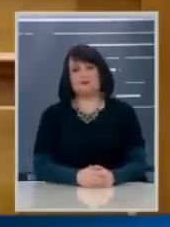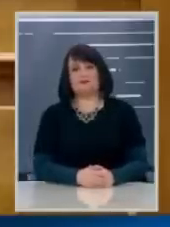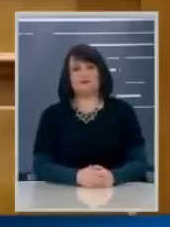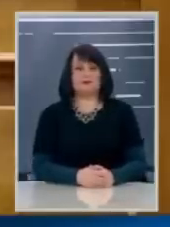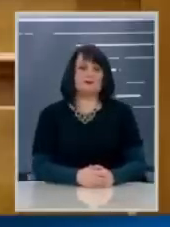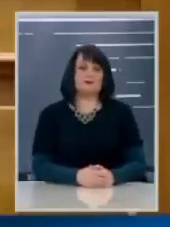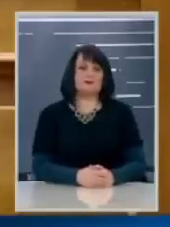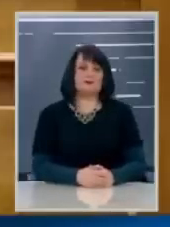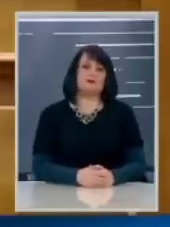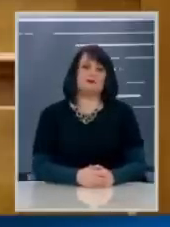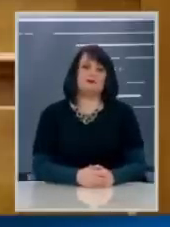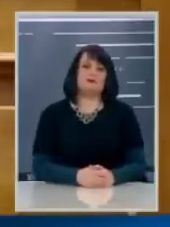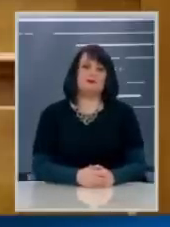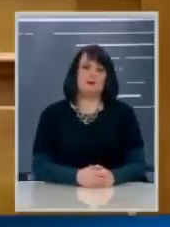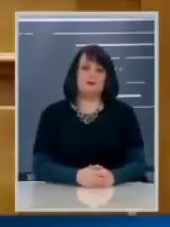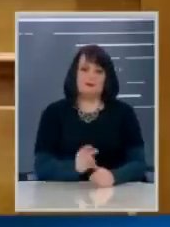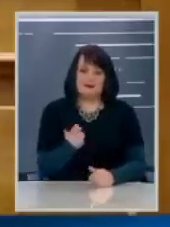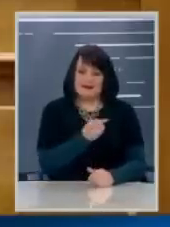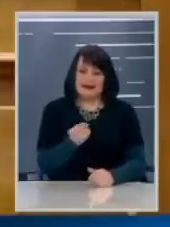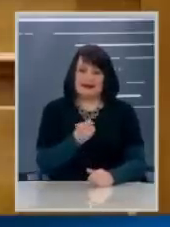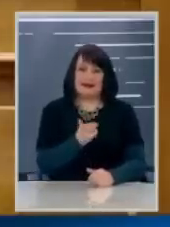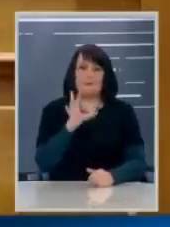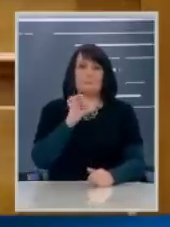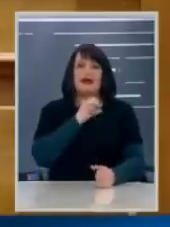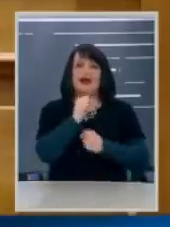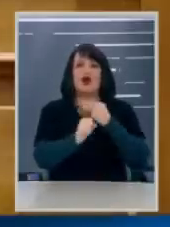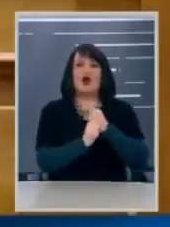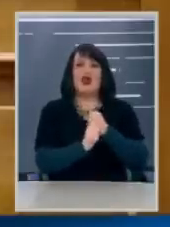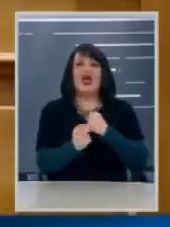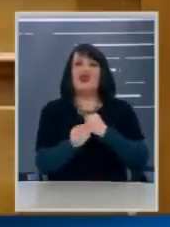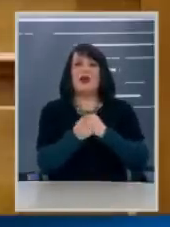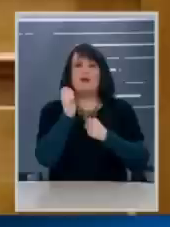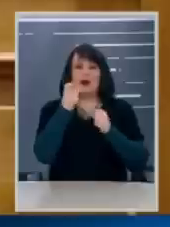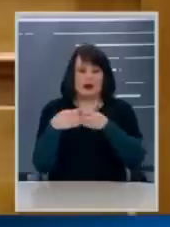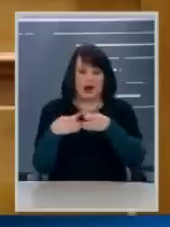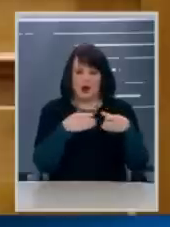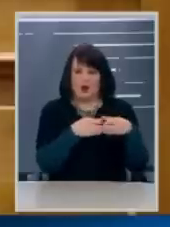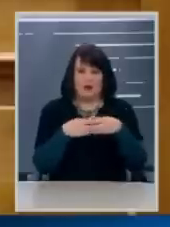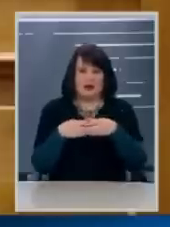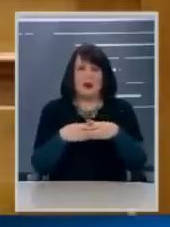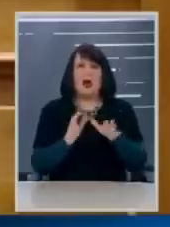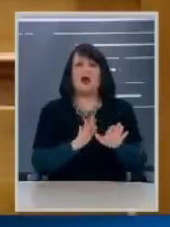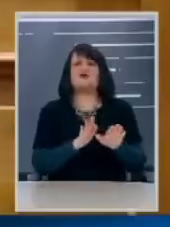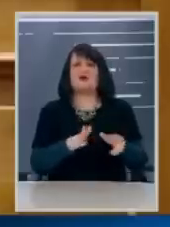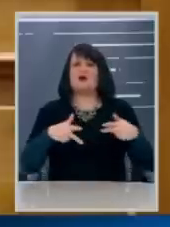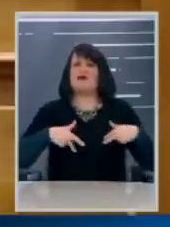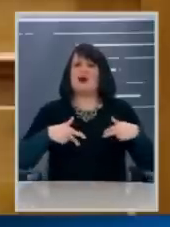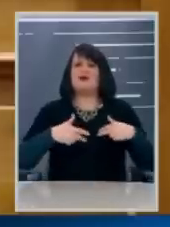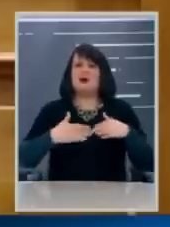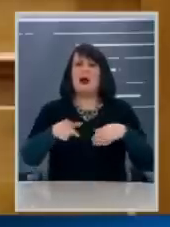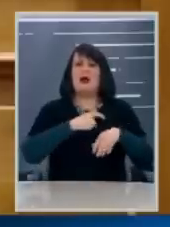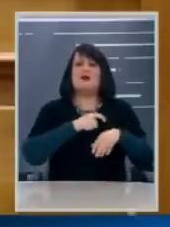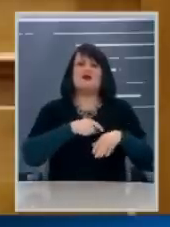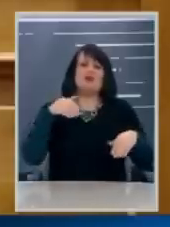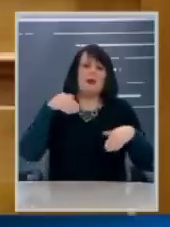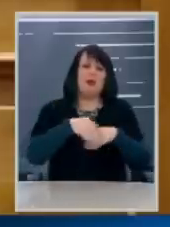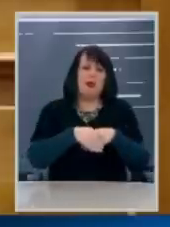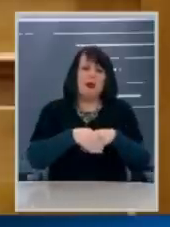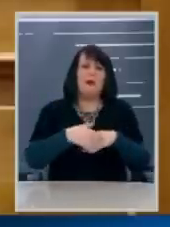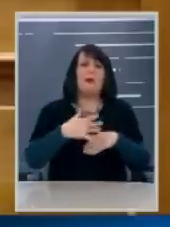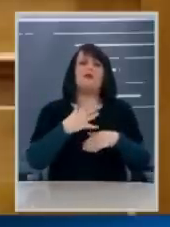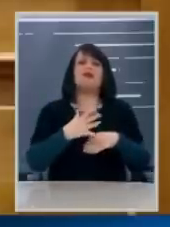αυτή η σκέψη, ότι ο κομματισμός τα τελευταία 50 χρόνια στην Ελλάδα έτσι λειτουργήσε. Άστος να κυβερνήσουν, πού θα πάνε, θα φθαρούν, εμείς θα